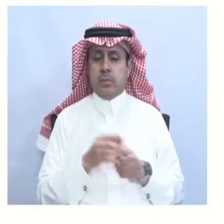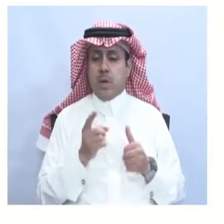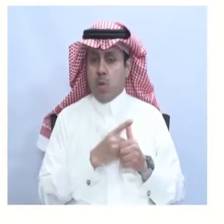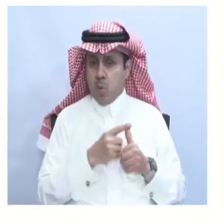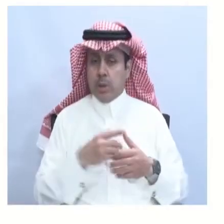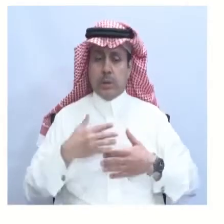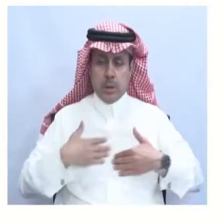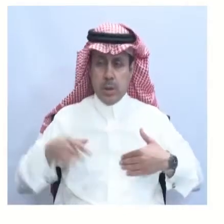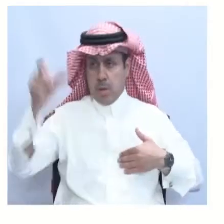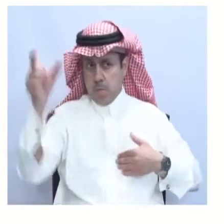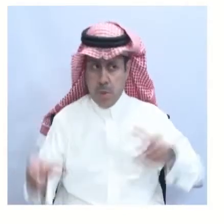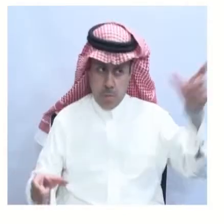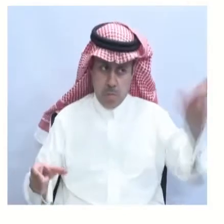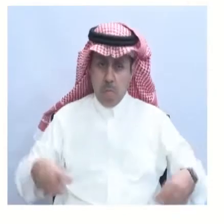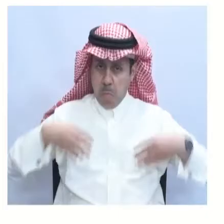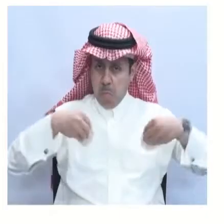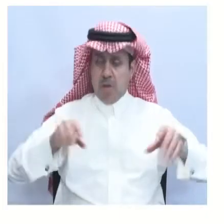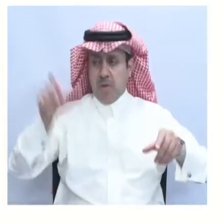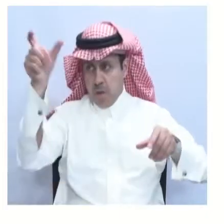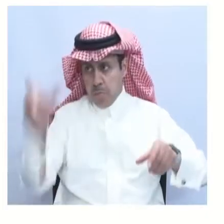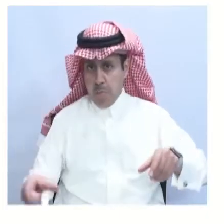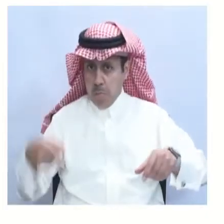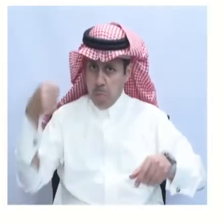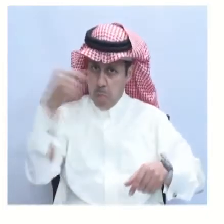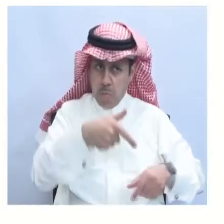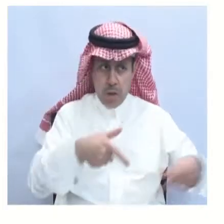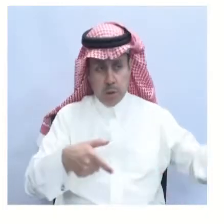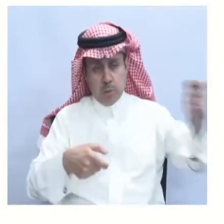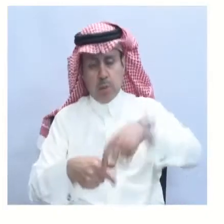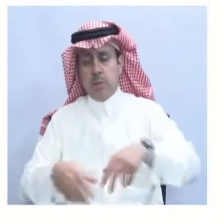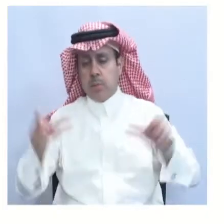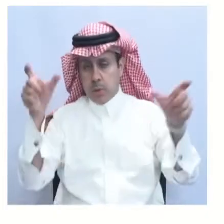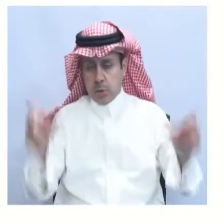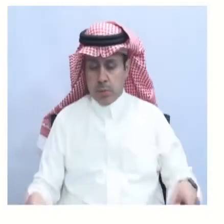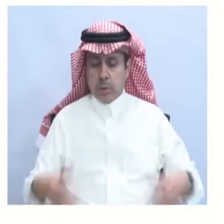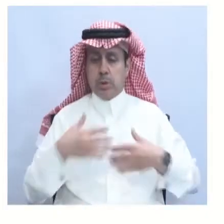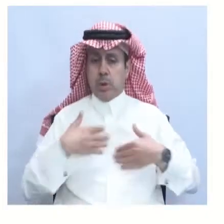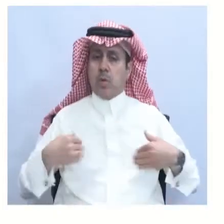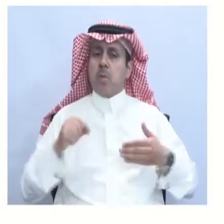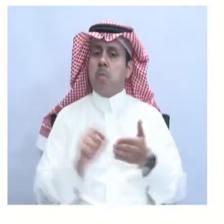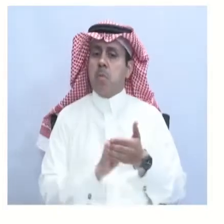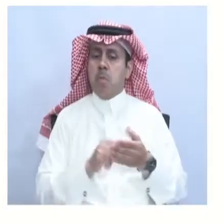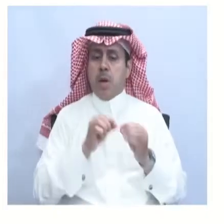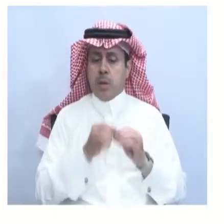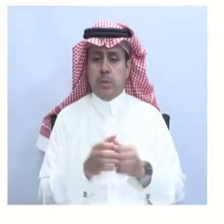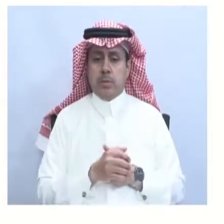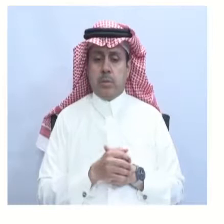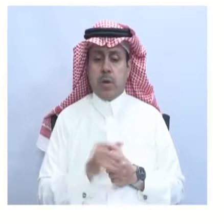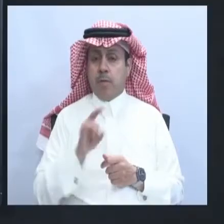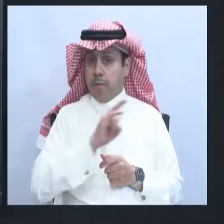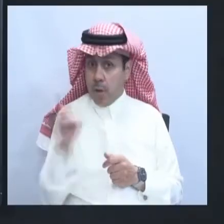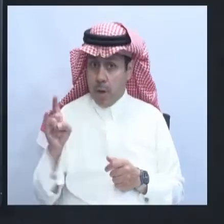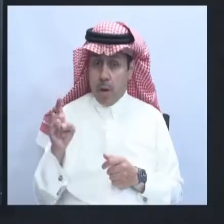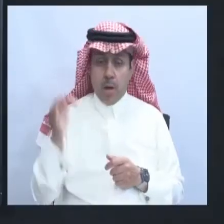تراضي العاقلين بمعنى ان يرضى كل من البائع والمشتري بالعقل فلا يحل